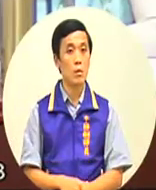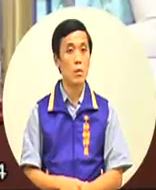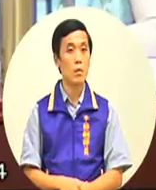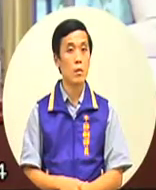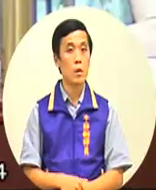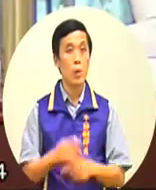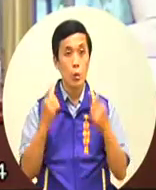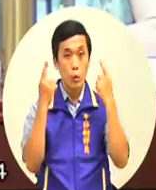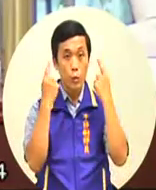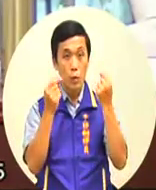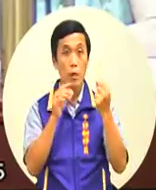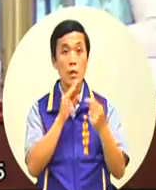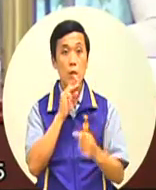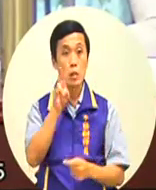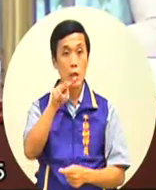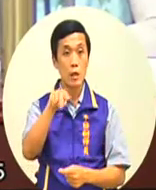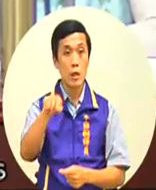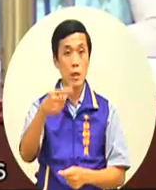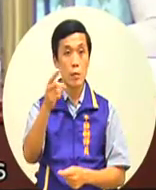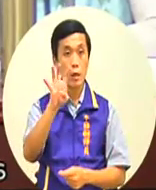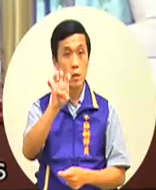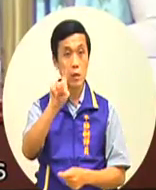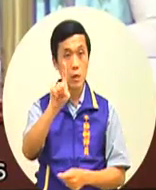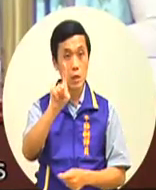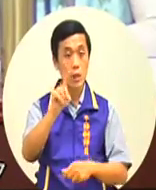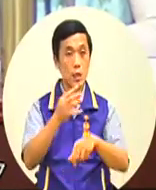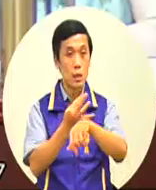原来是2141嘛，